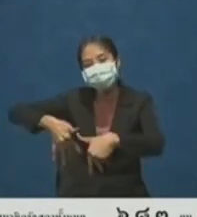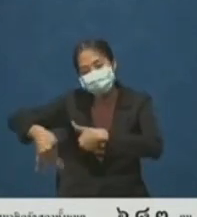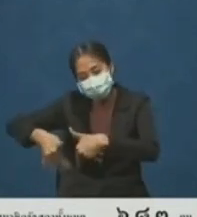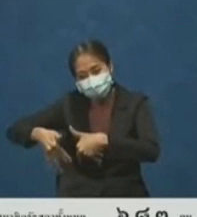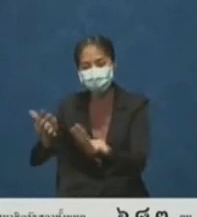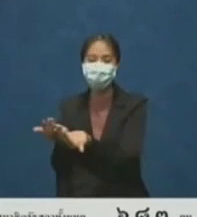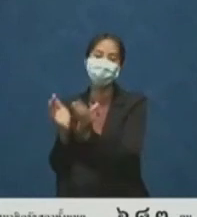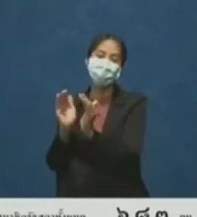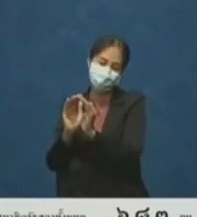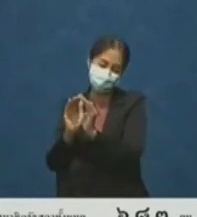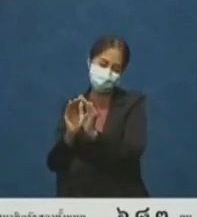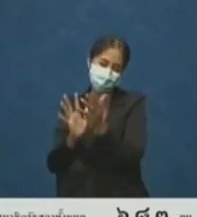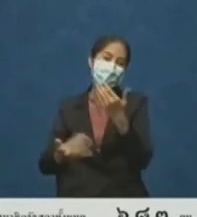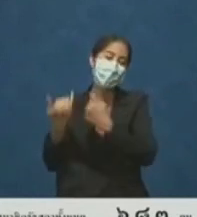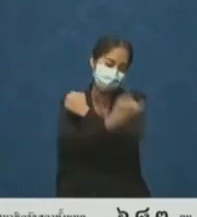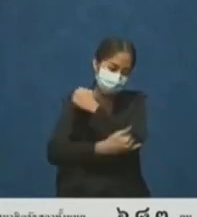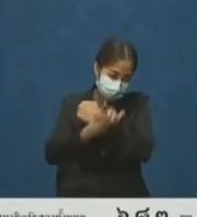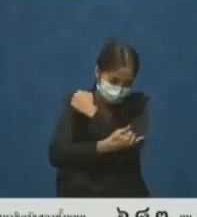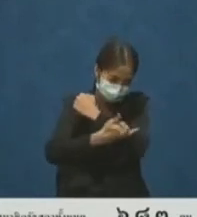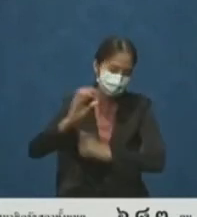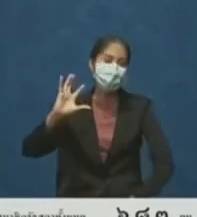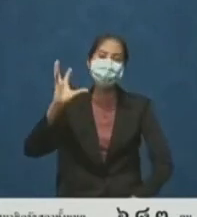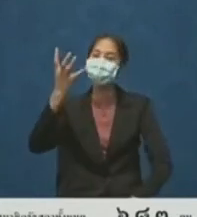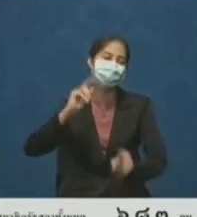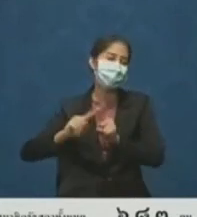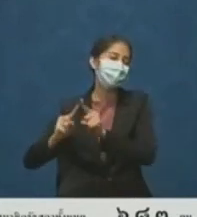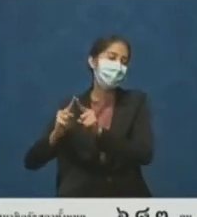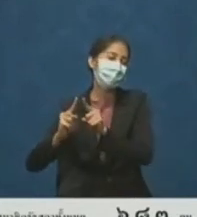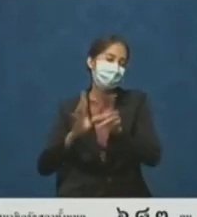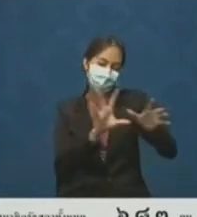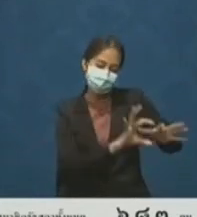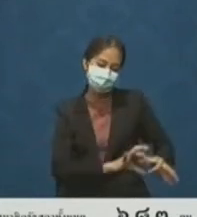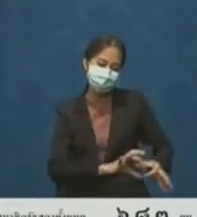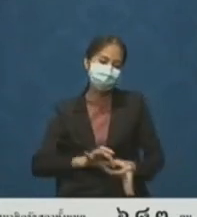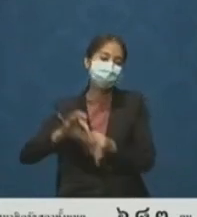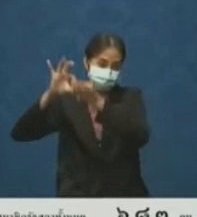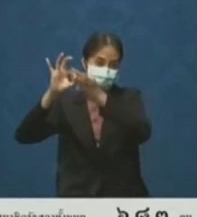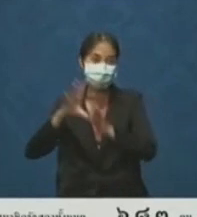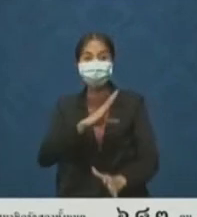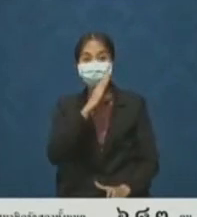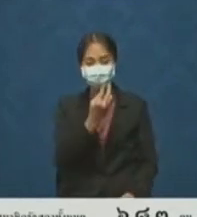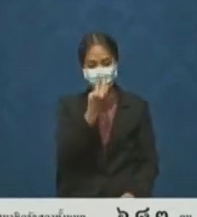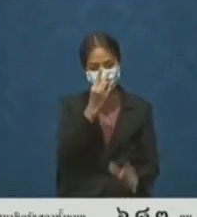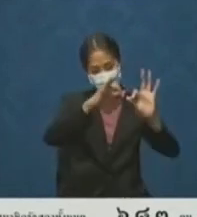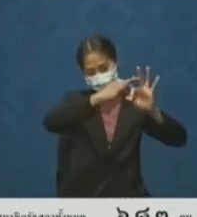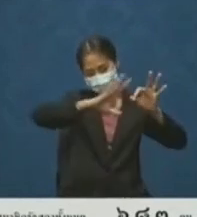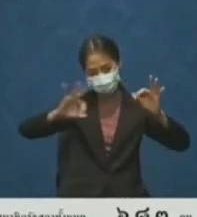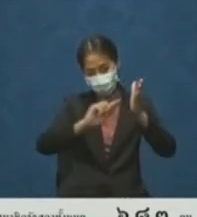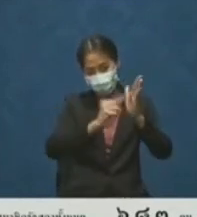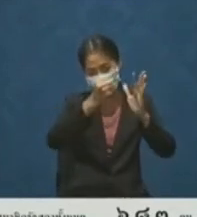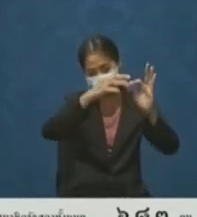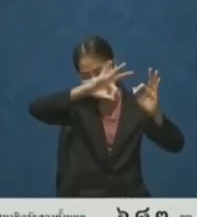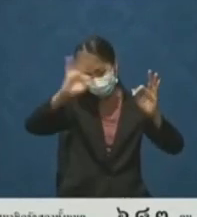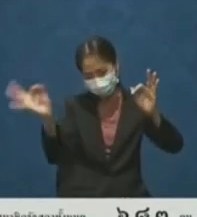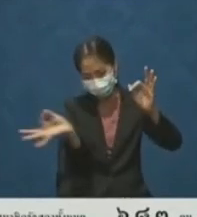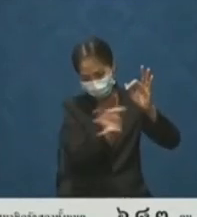ต่อสังคมต่อประเทศแล้วก็ต่อโลกที่เป็นพลเมืองถ้าท่านดูเลเยอร์ของมันตั้งแต่วรรคบรรทัด